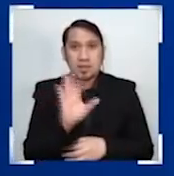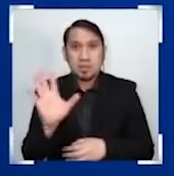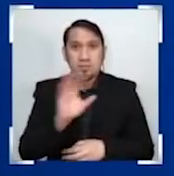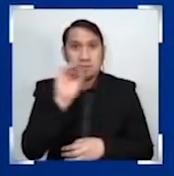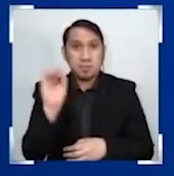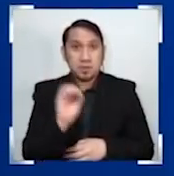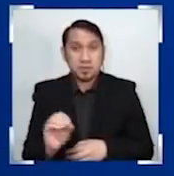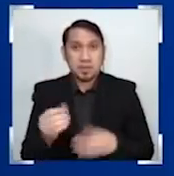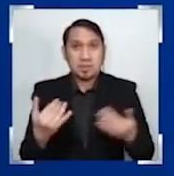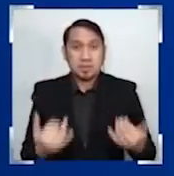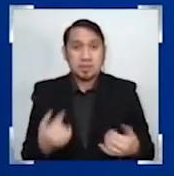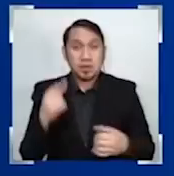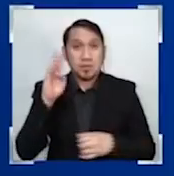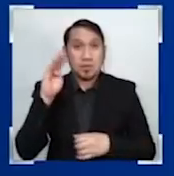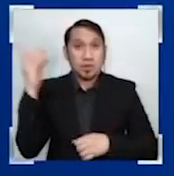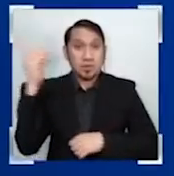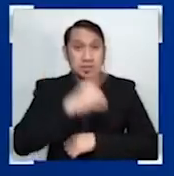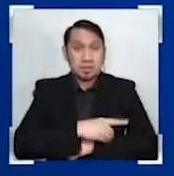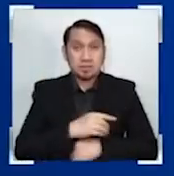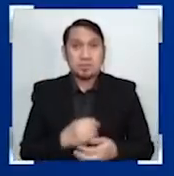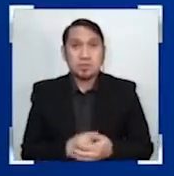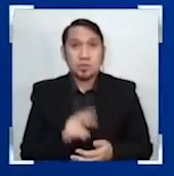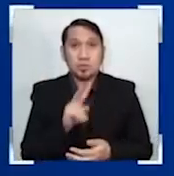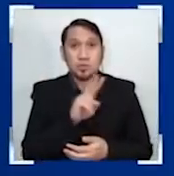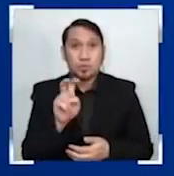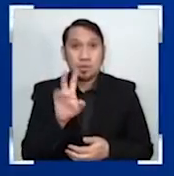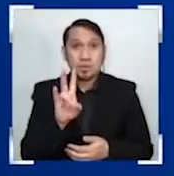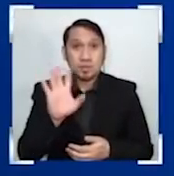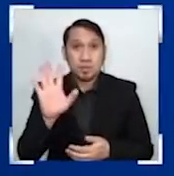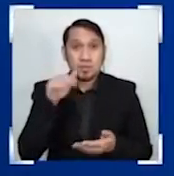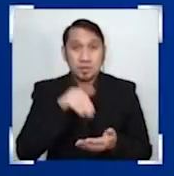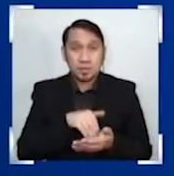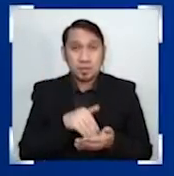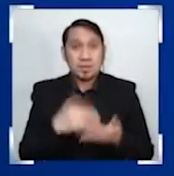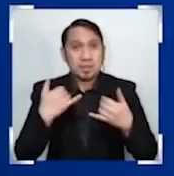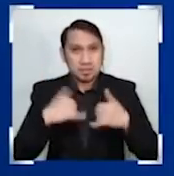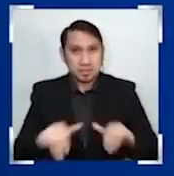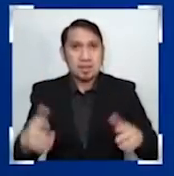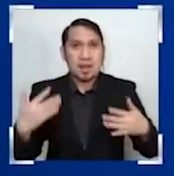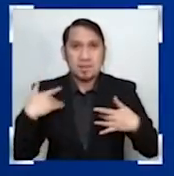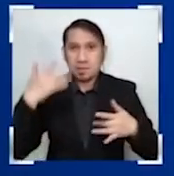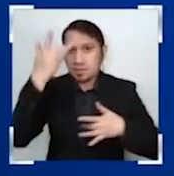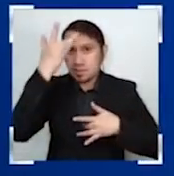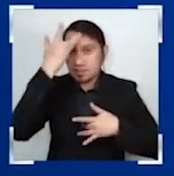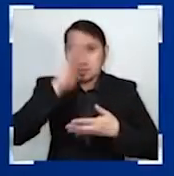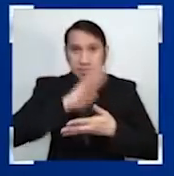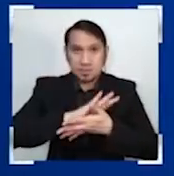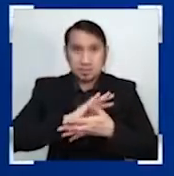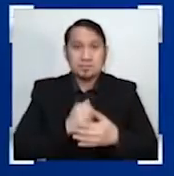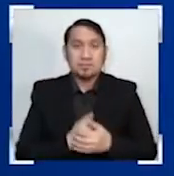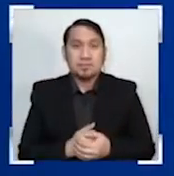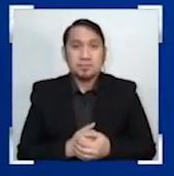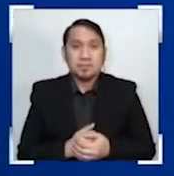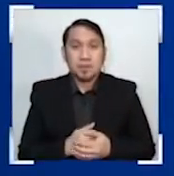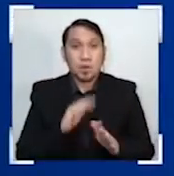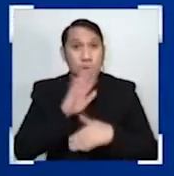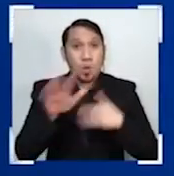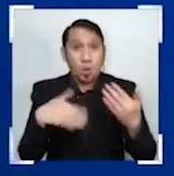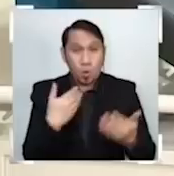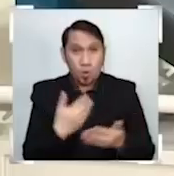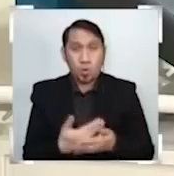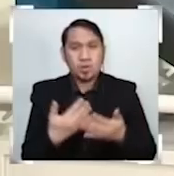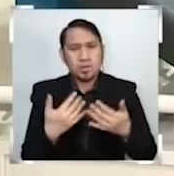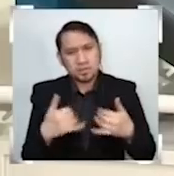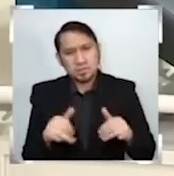loob ng 14 days. Mahigit 275,000 naman ang active cases o nagpapagaling pa. Karamihan pa rin ay mild